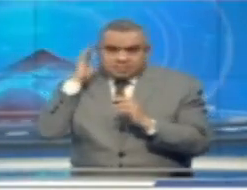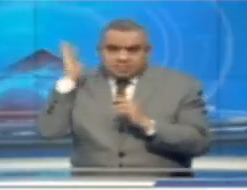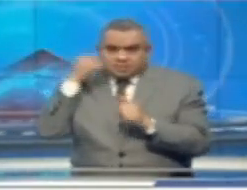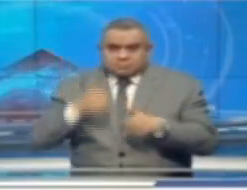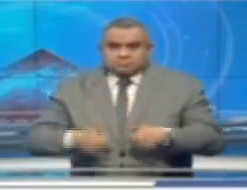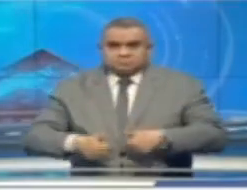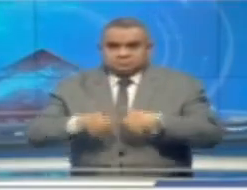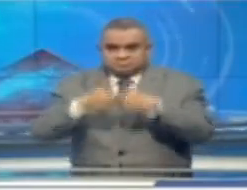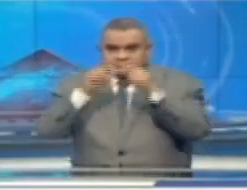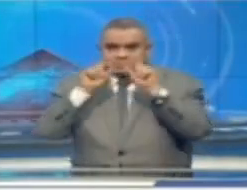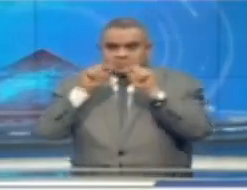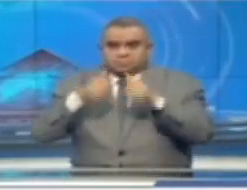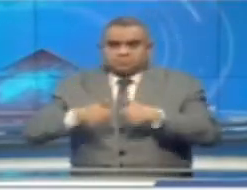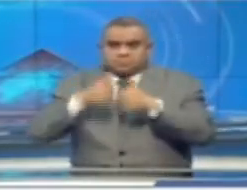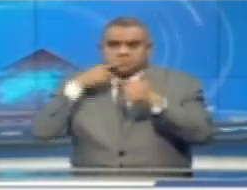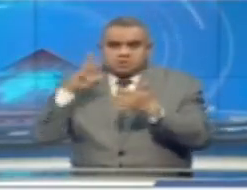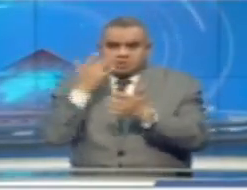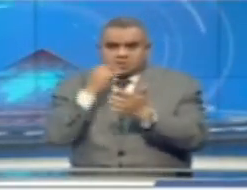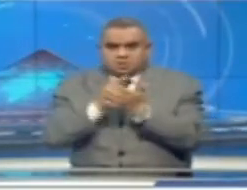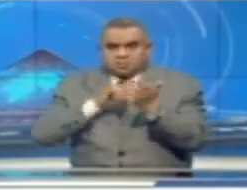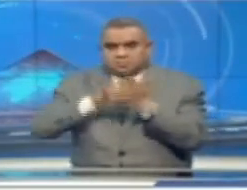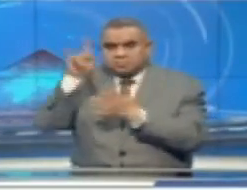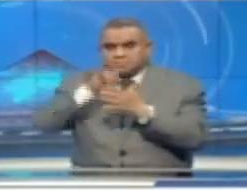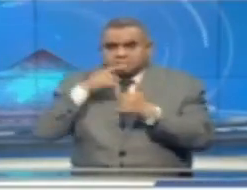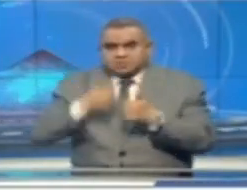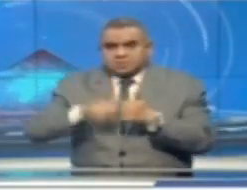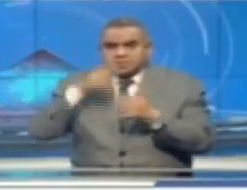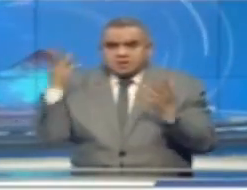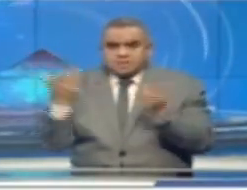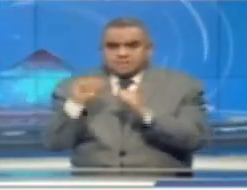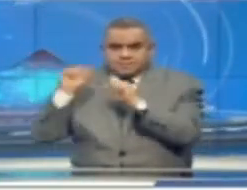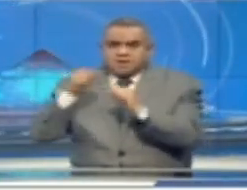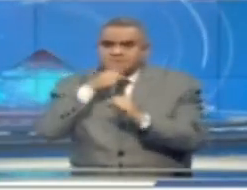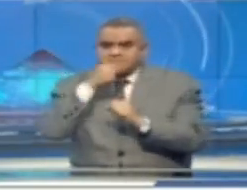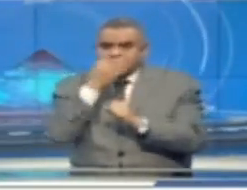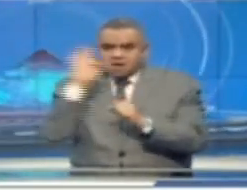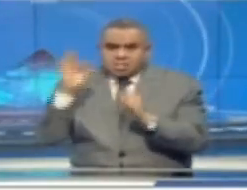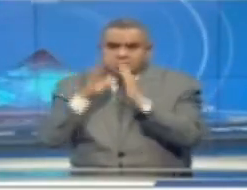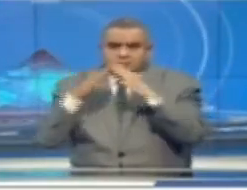والكفاءة التي يتمتع بها الطيارون من كلا الجانبين.